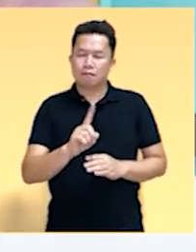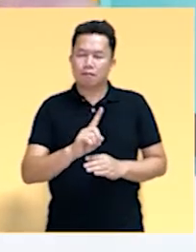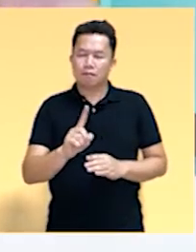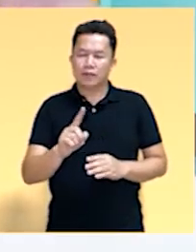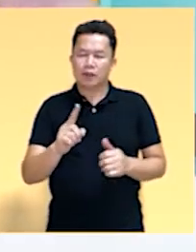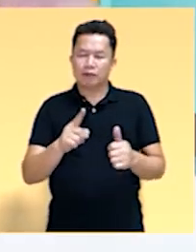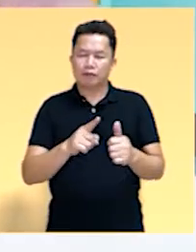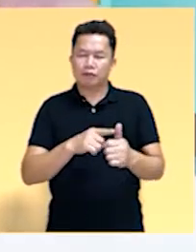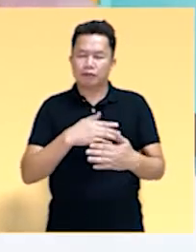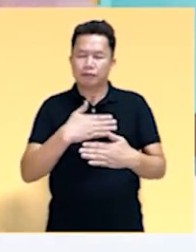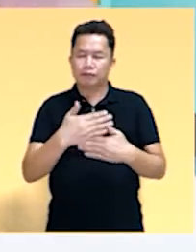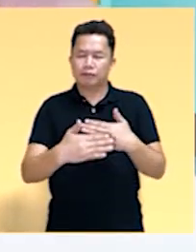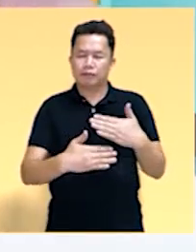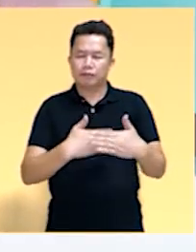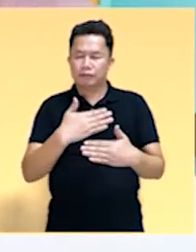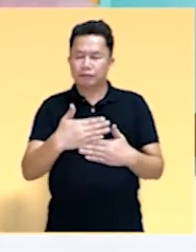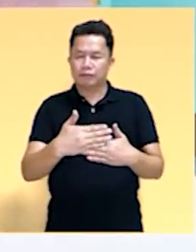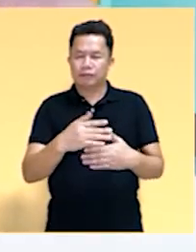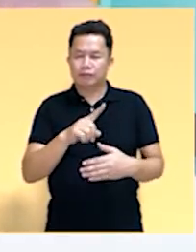hakbang?